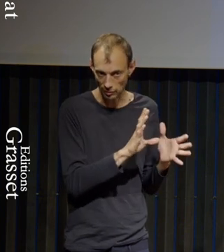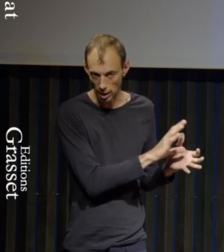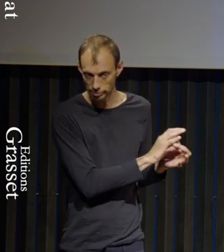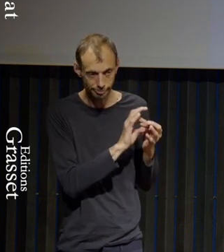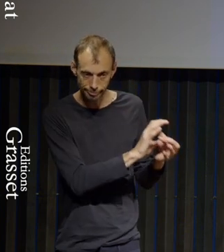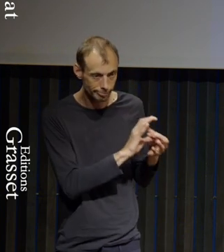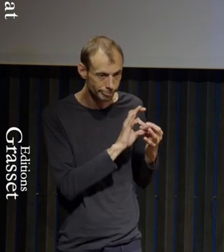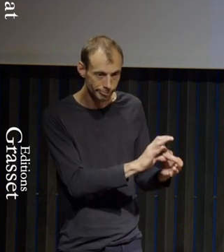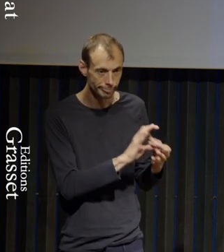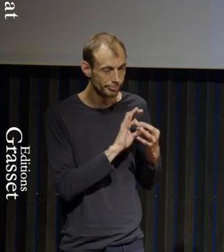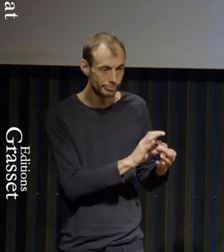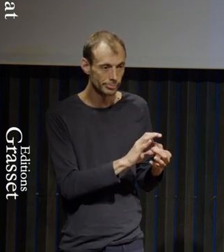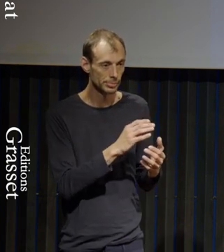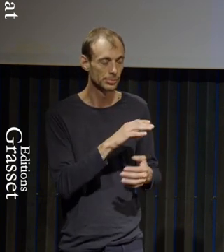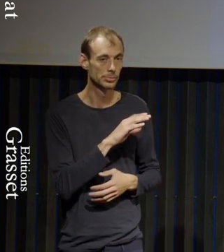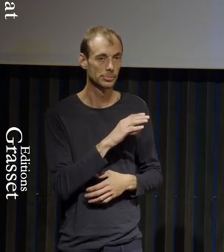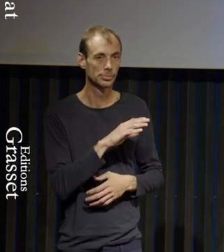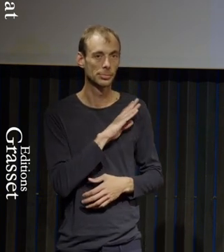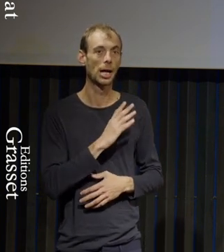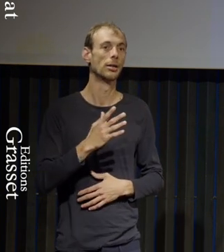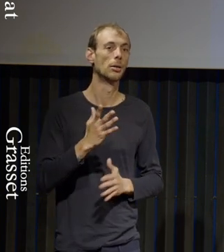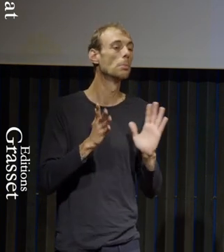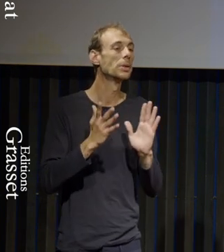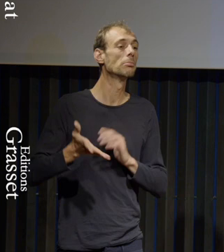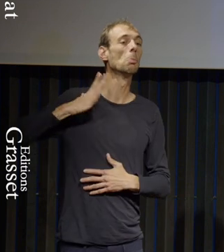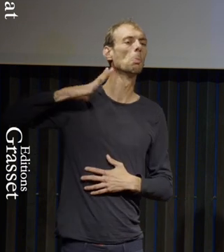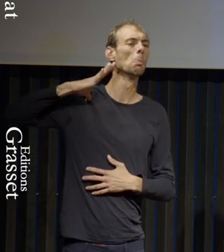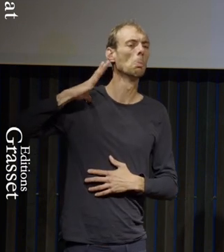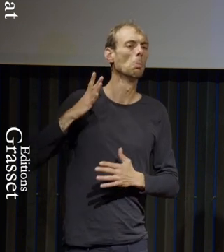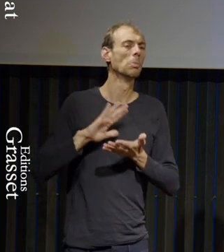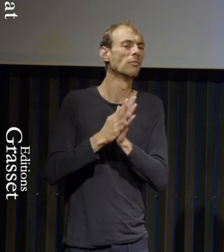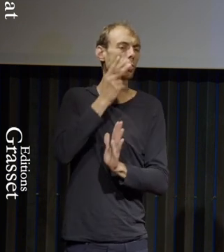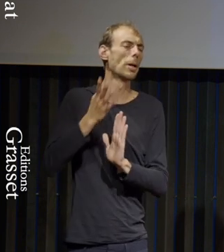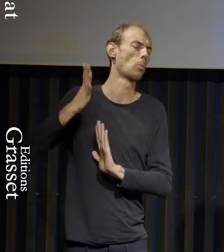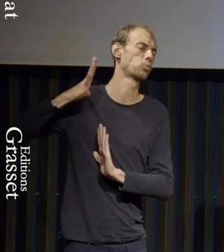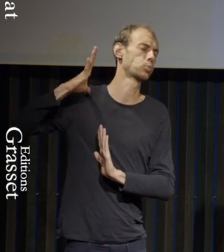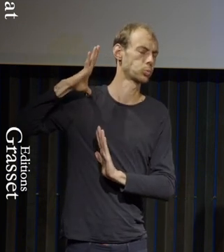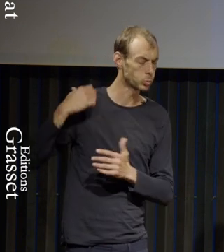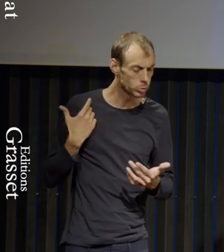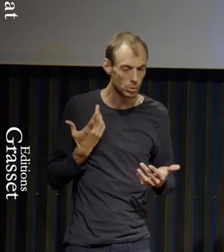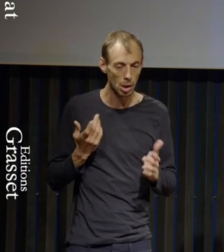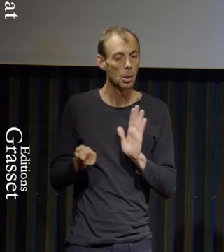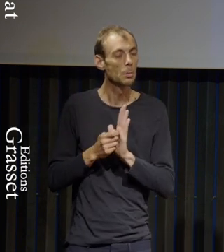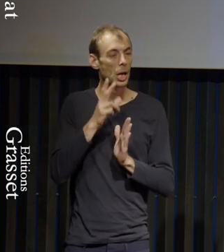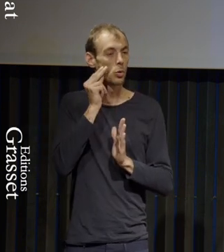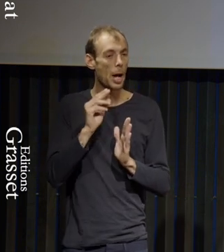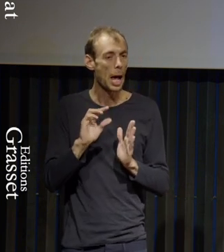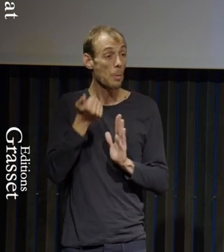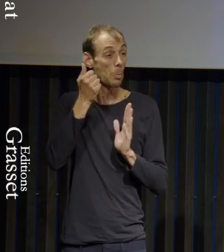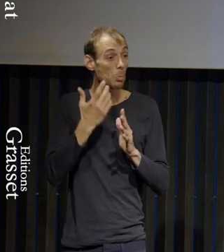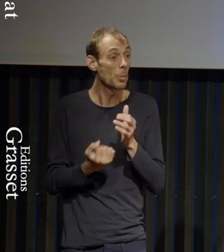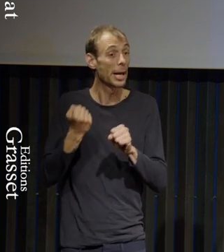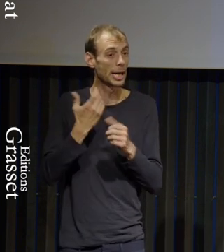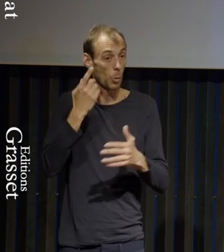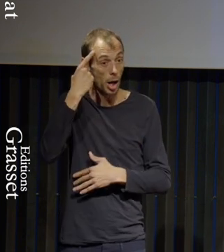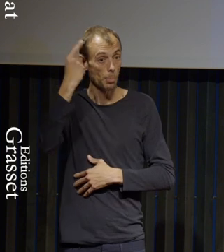l'être humain, qui n'était peut-être pas à ce moment-là déjà l'être humain, s'est révélé capable de penser, c'est-à-dire qu'à partir du moment